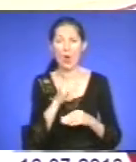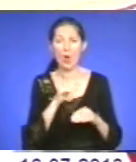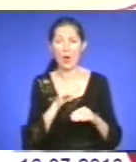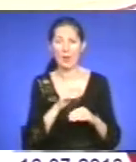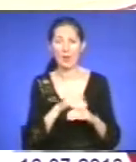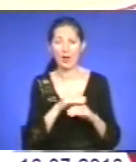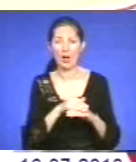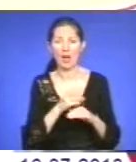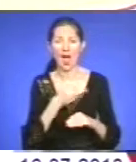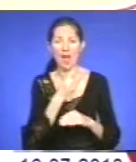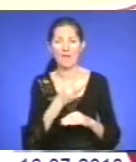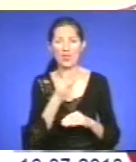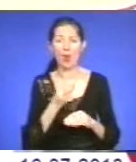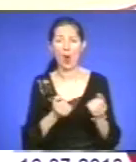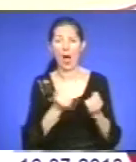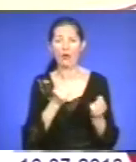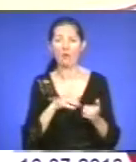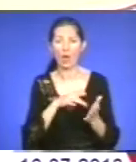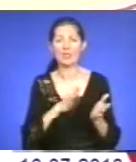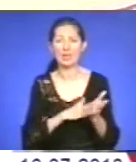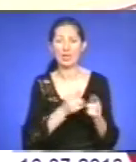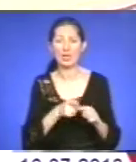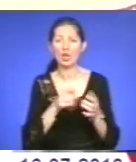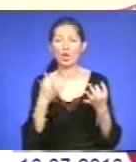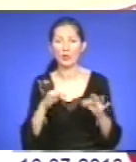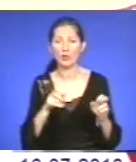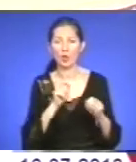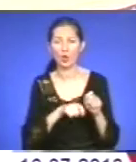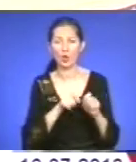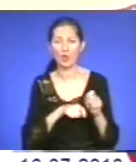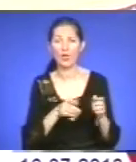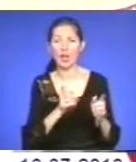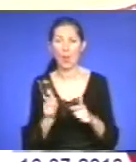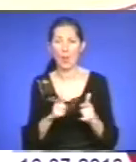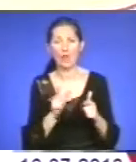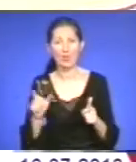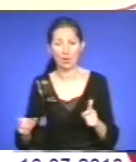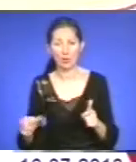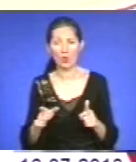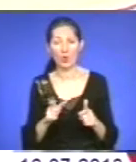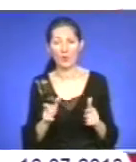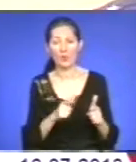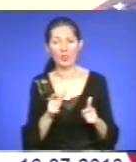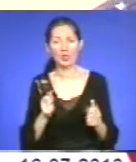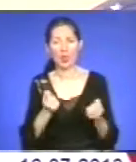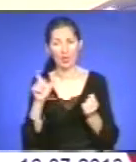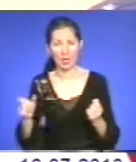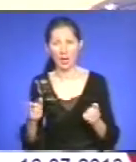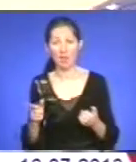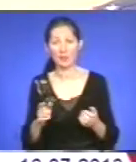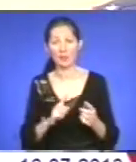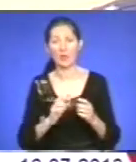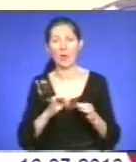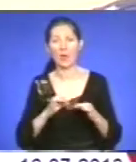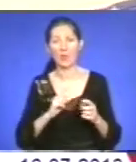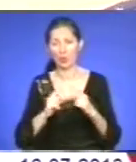так звані відеоавтореєстратори, які дозволять контролювати поведінку водія на лінії. Ви побачите, як водій